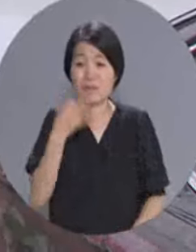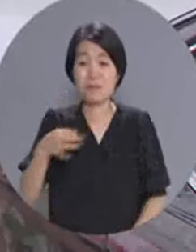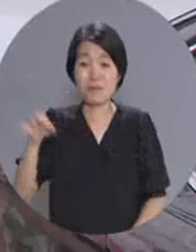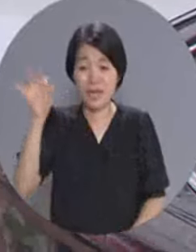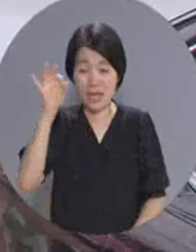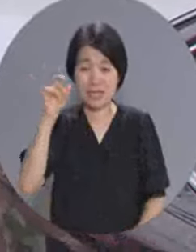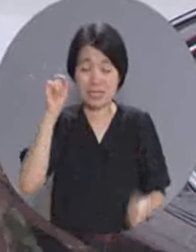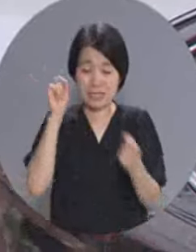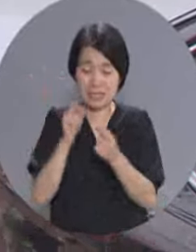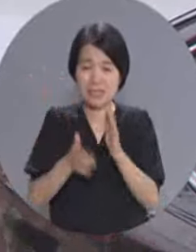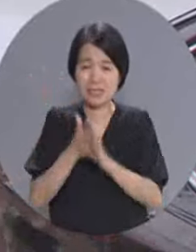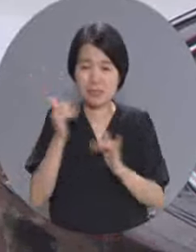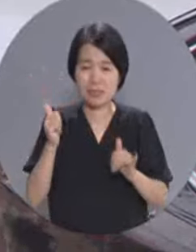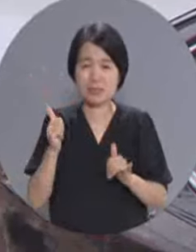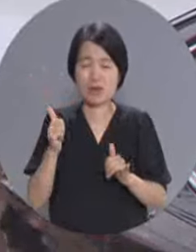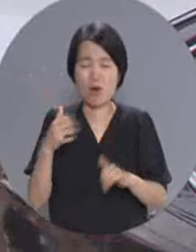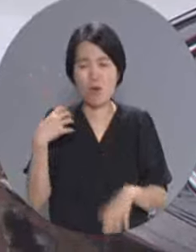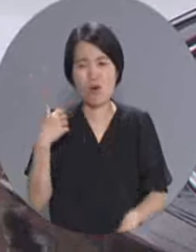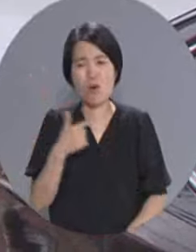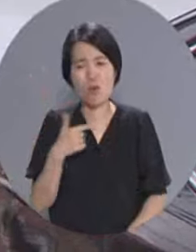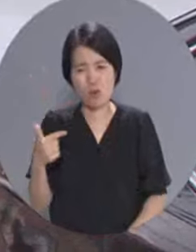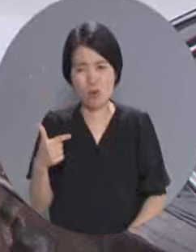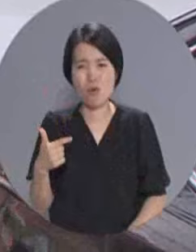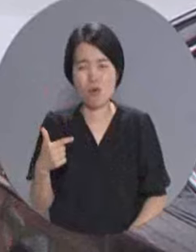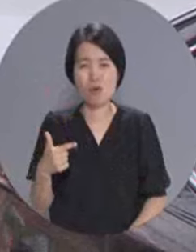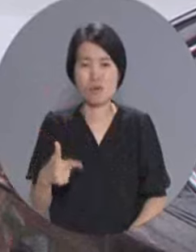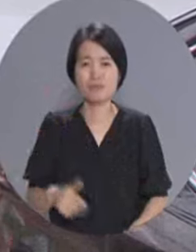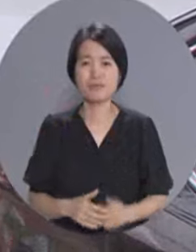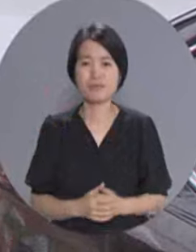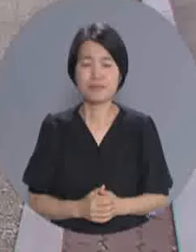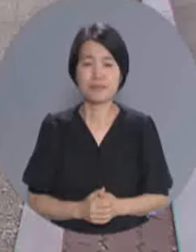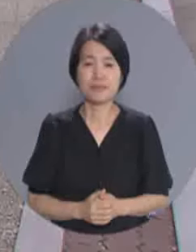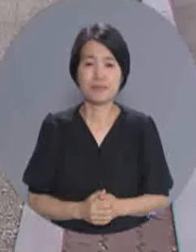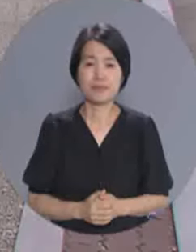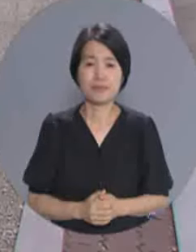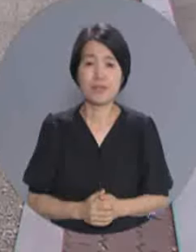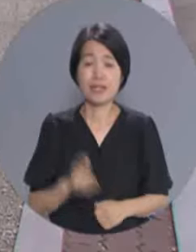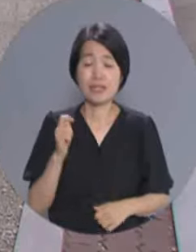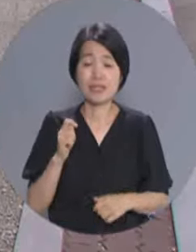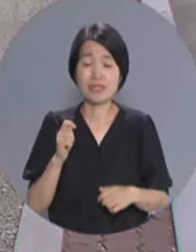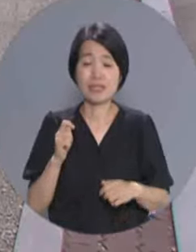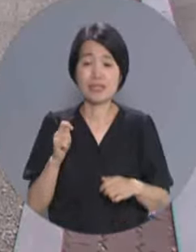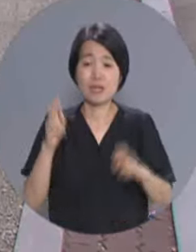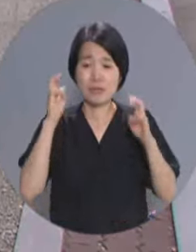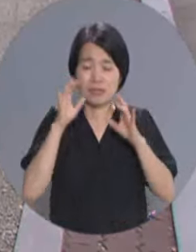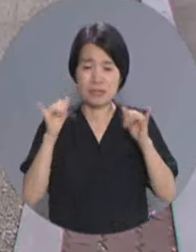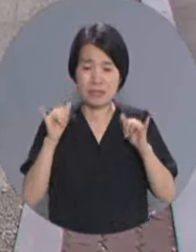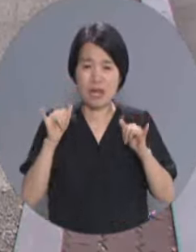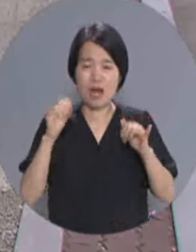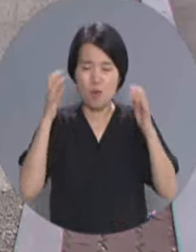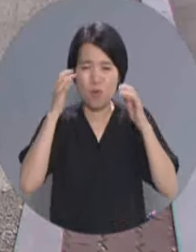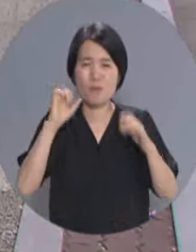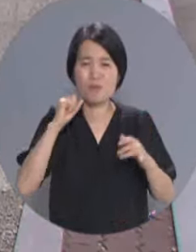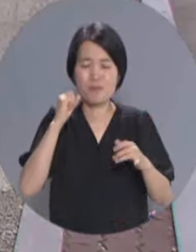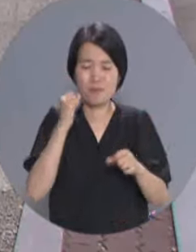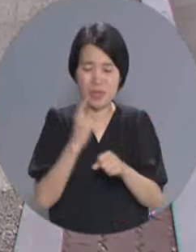가운데 시민들은 당장 부담이 클 것이란 반응입니다 택시업계의 오르는